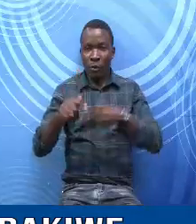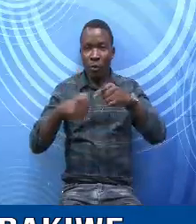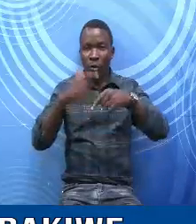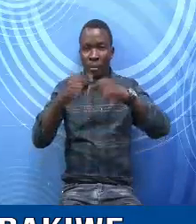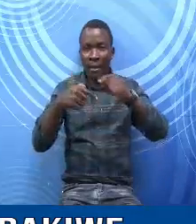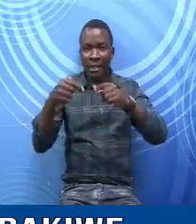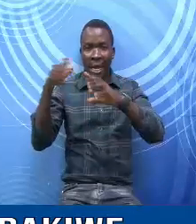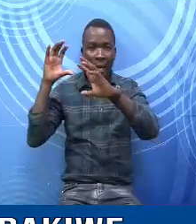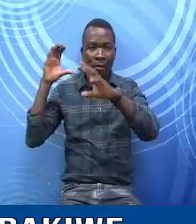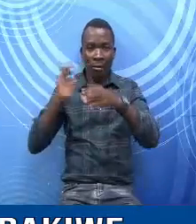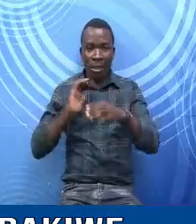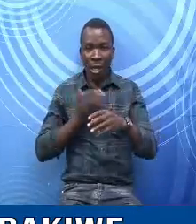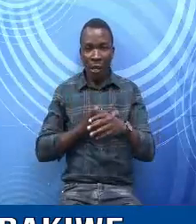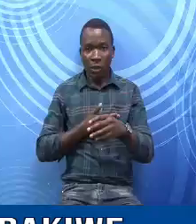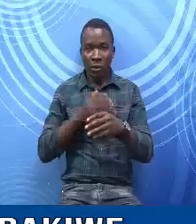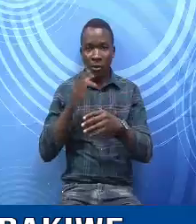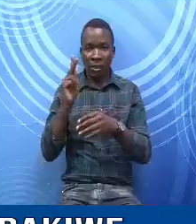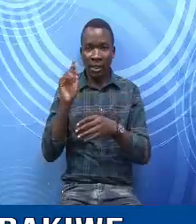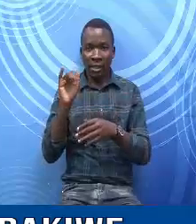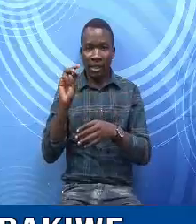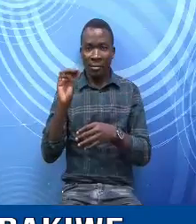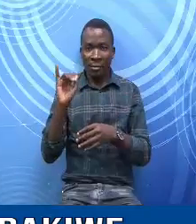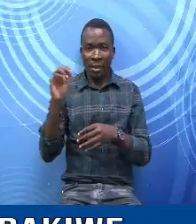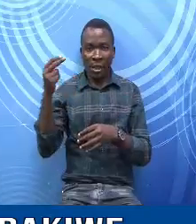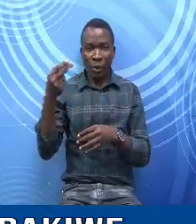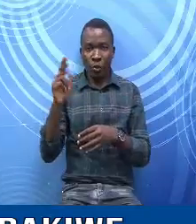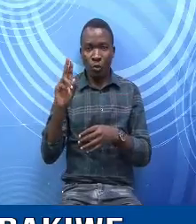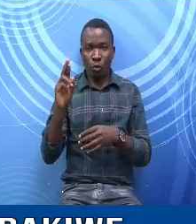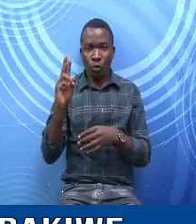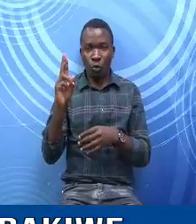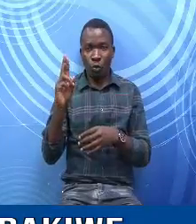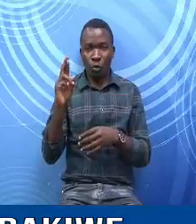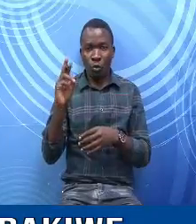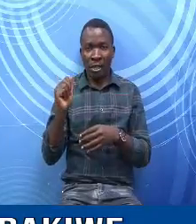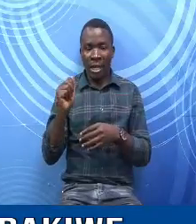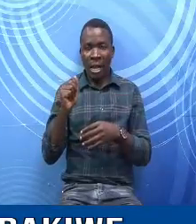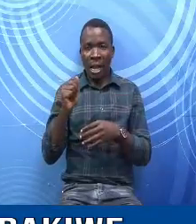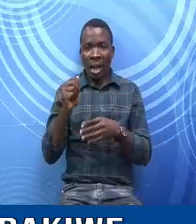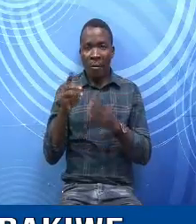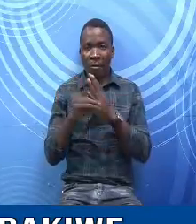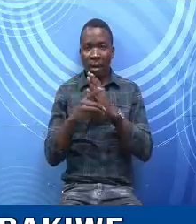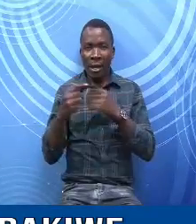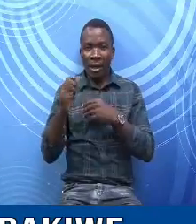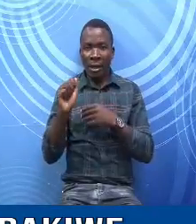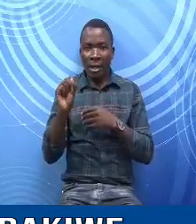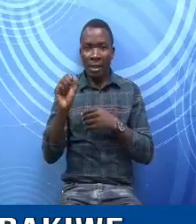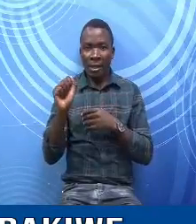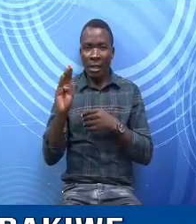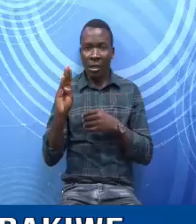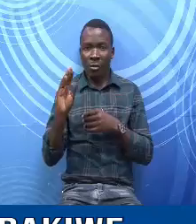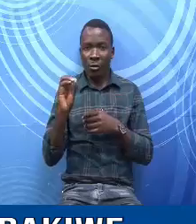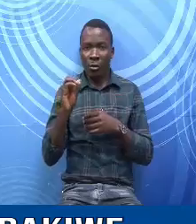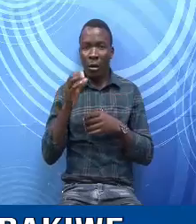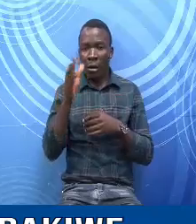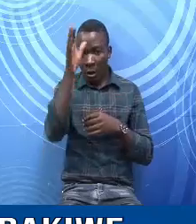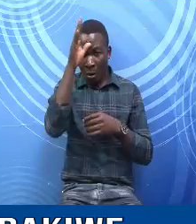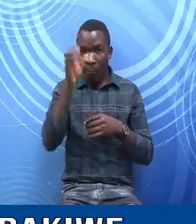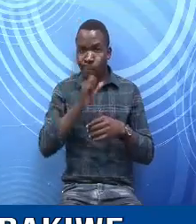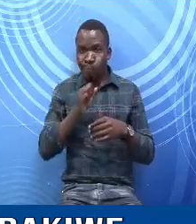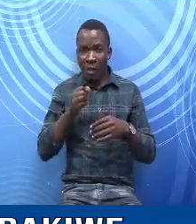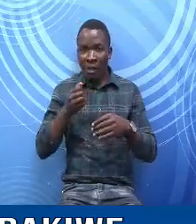Tukomeza n'amakuru yacu. Kimihurura ni mu karere ka Gasabo. Umusaza ni mu kigero cy'imyaka 80 y'amavuko, yasanzwe mu